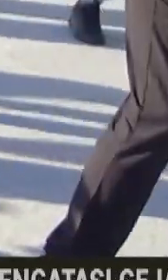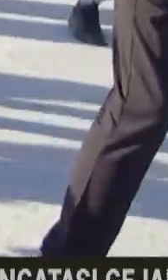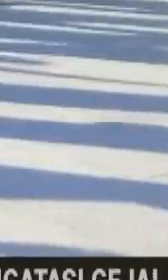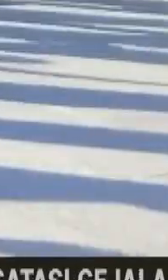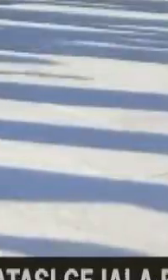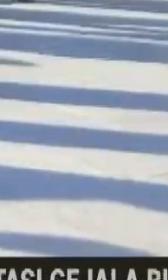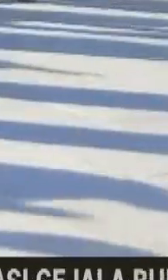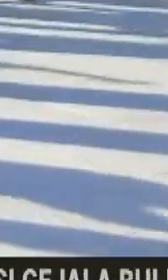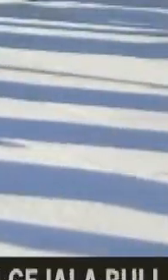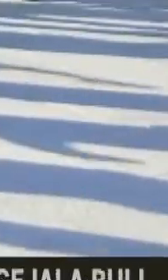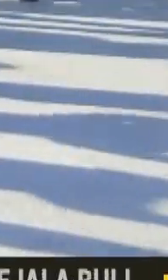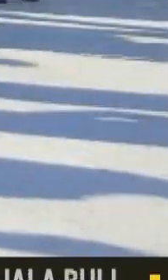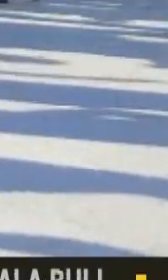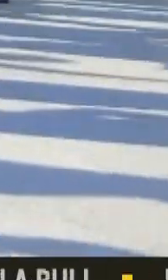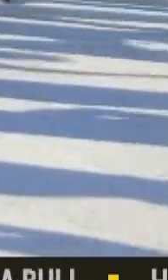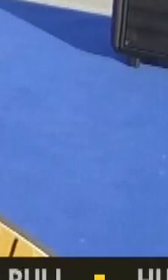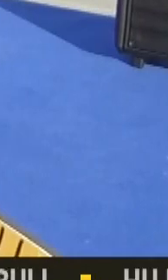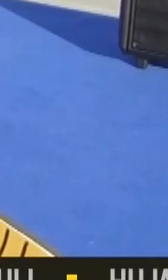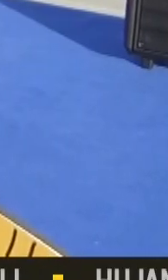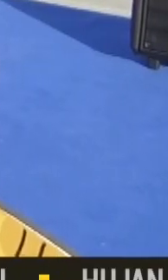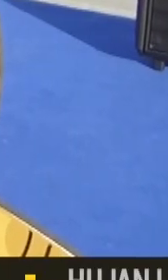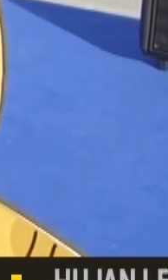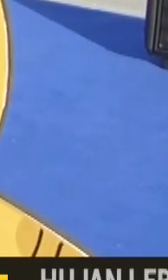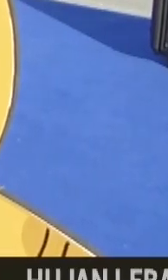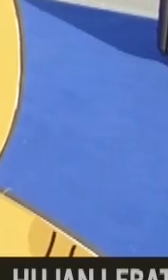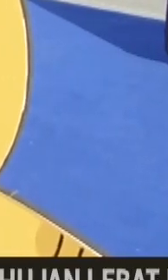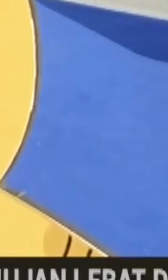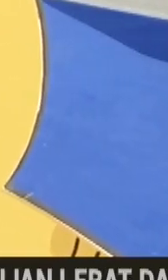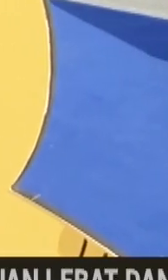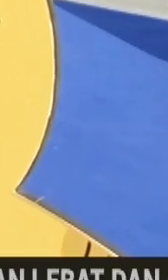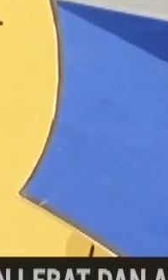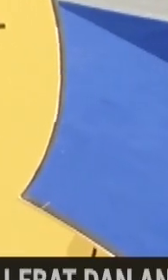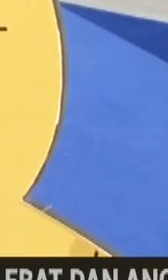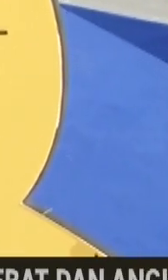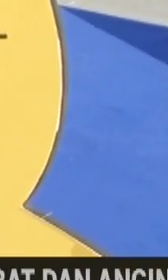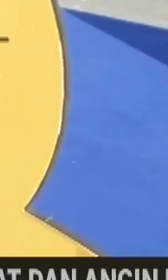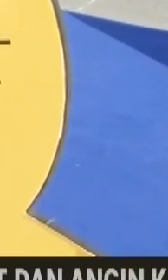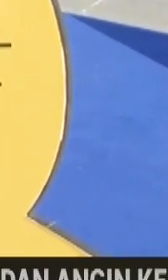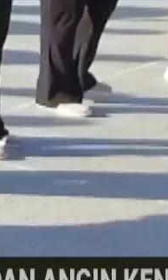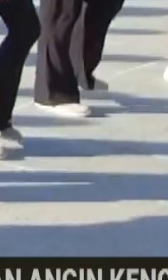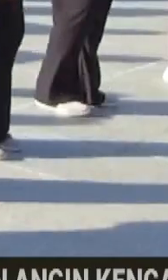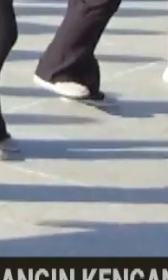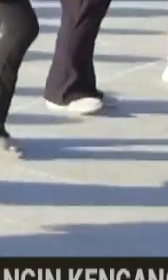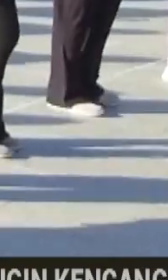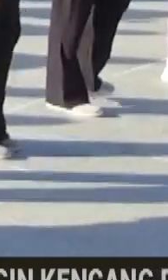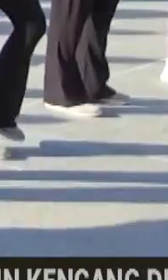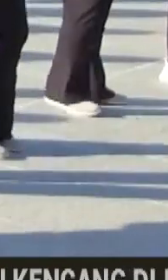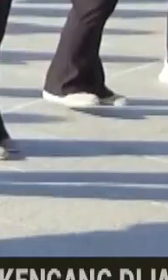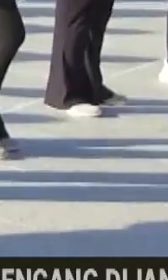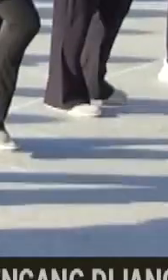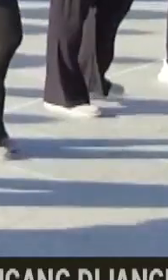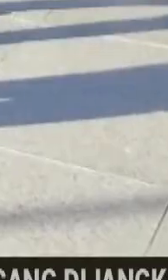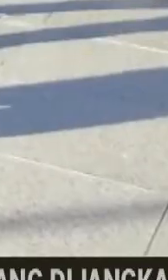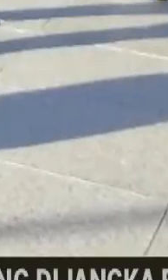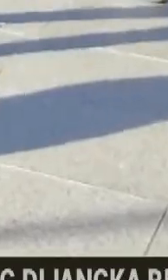menyerertainya pengeran Muhammad Amir Mubarak bin pengeran Haji Hashim pegawai daerah temburung temburung Farmers market yang diadakan di ruang